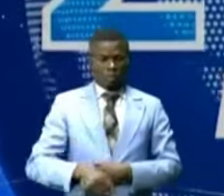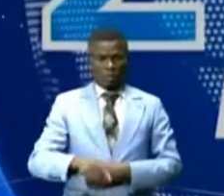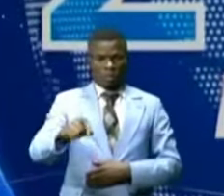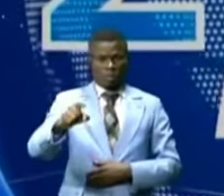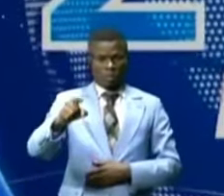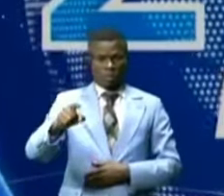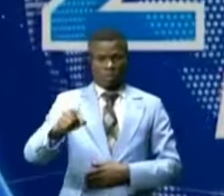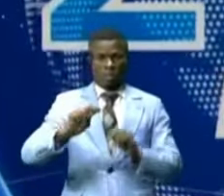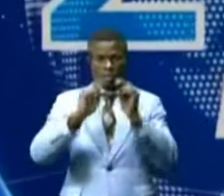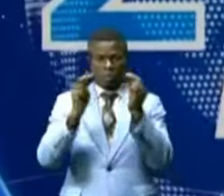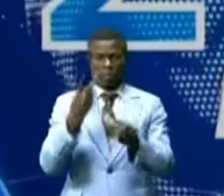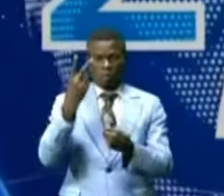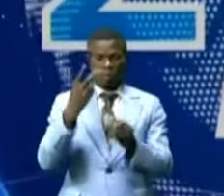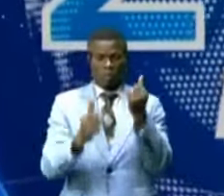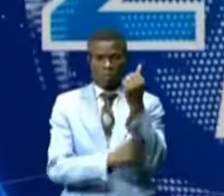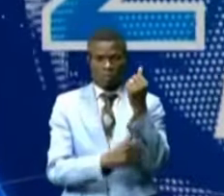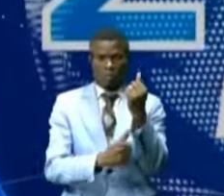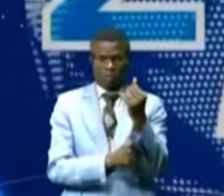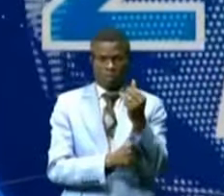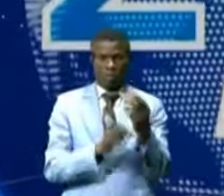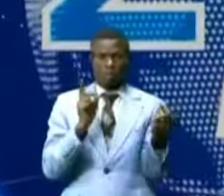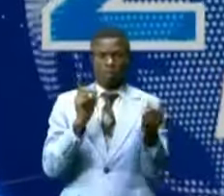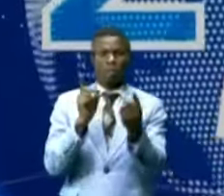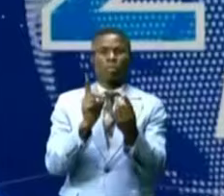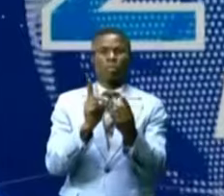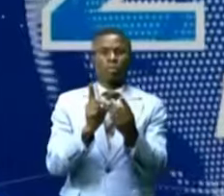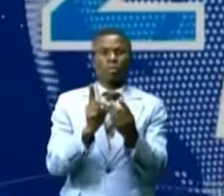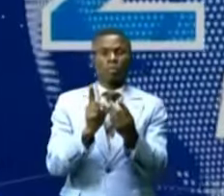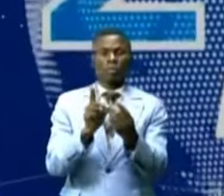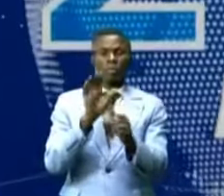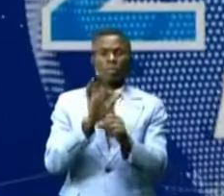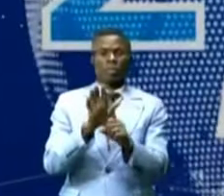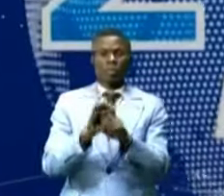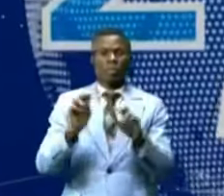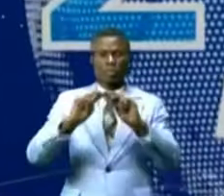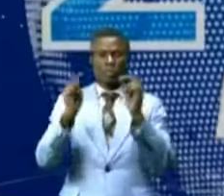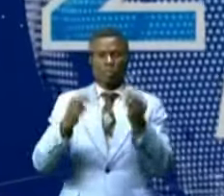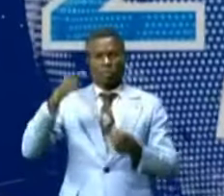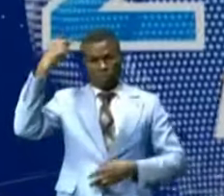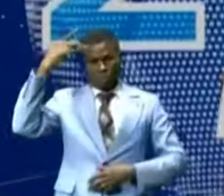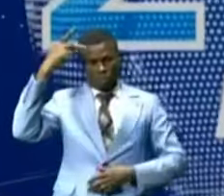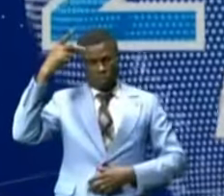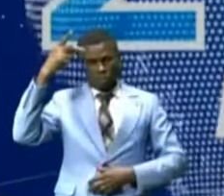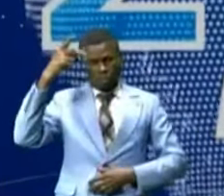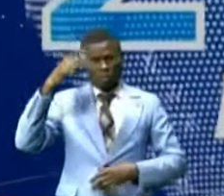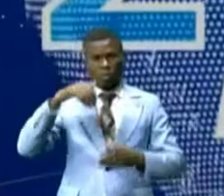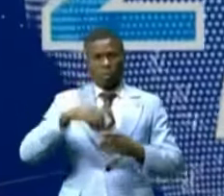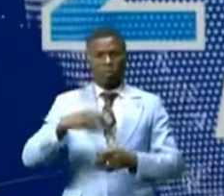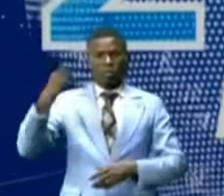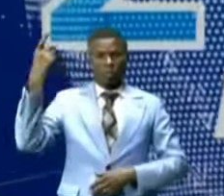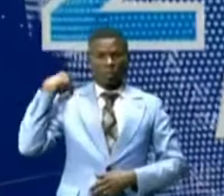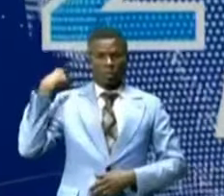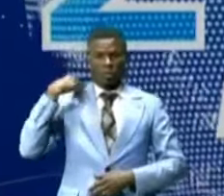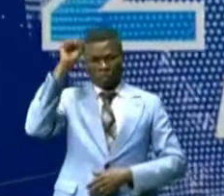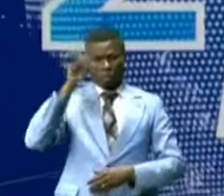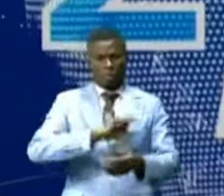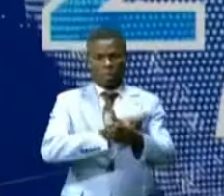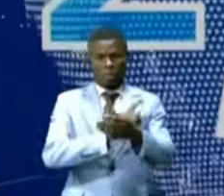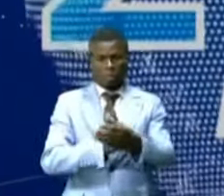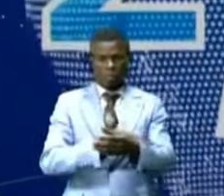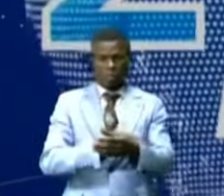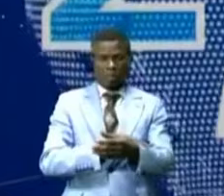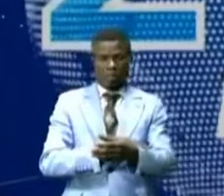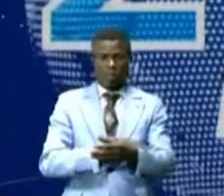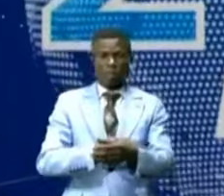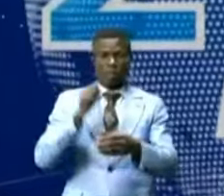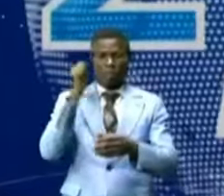duo Chabani-Bandoubola a rencontré plusieurs structures, notamment les notables du Sud Kivu, les